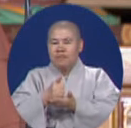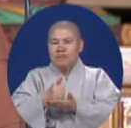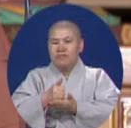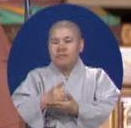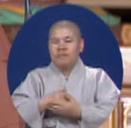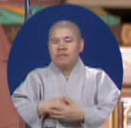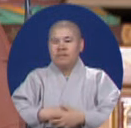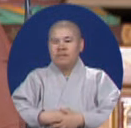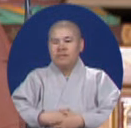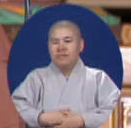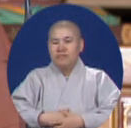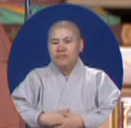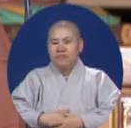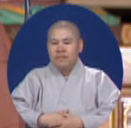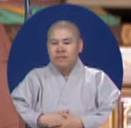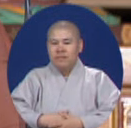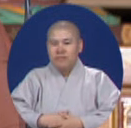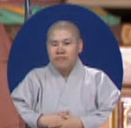답을